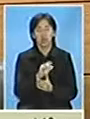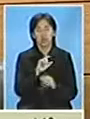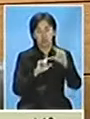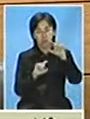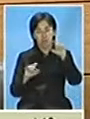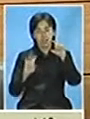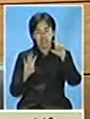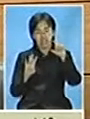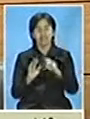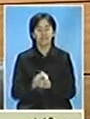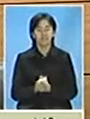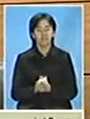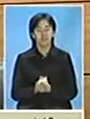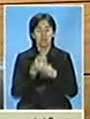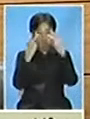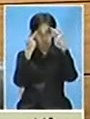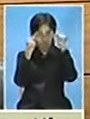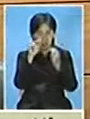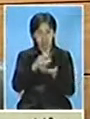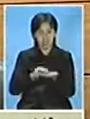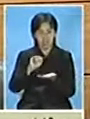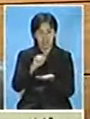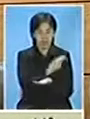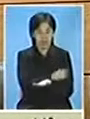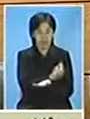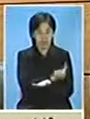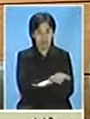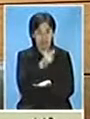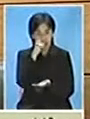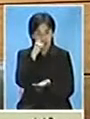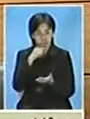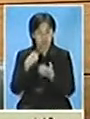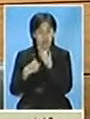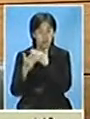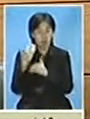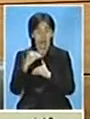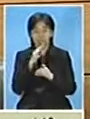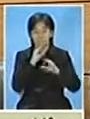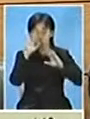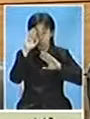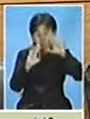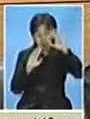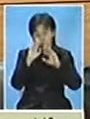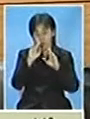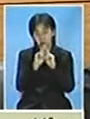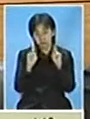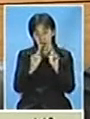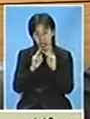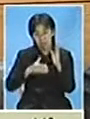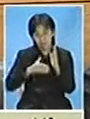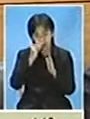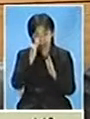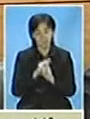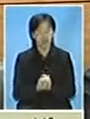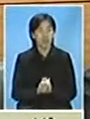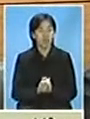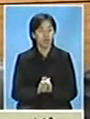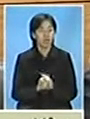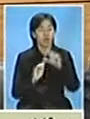เนี่ยก็คือให้นายกสภาการแพทย์นี่สมมุติในกรณีที่โหวตร่างของกรรมธิการชนะนะครับวรรค